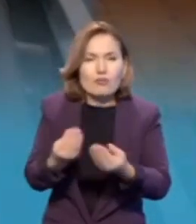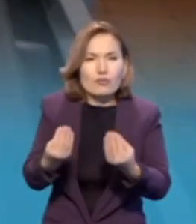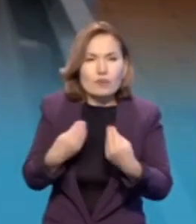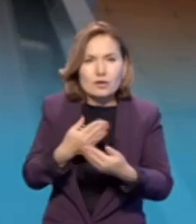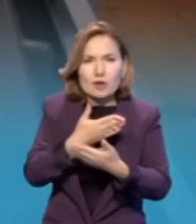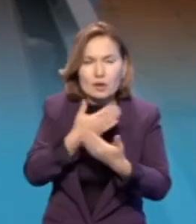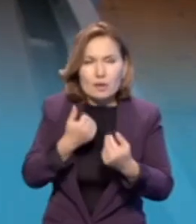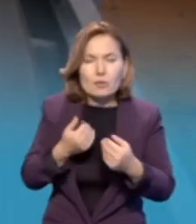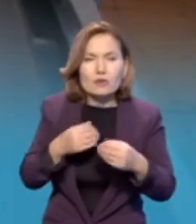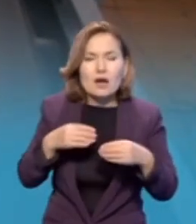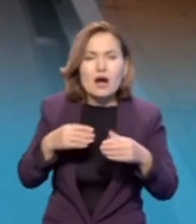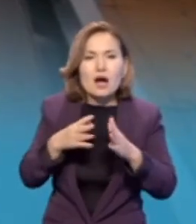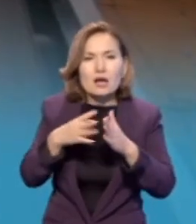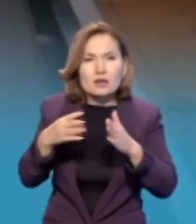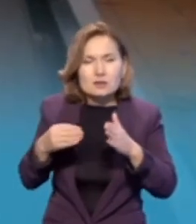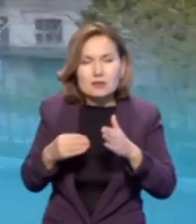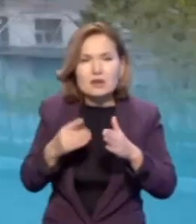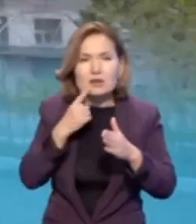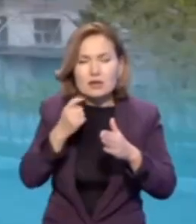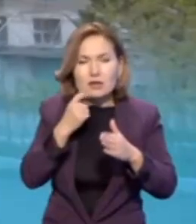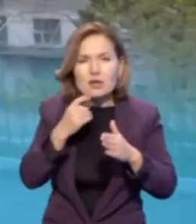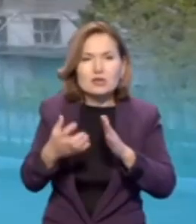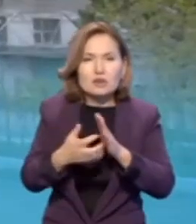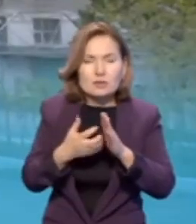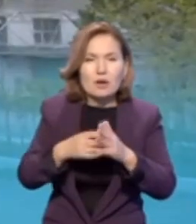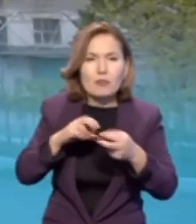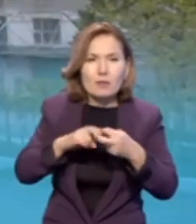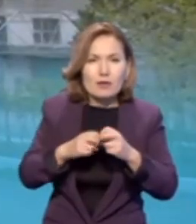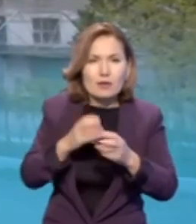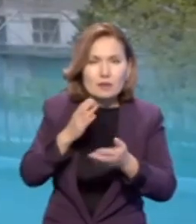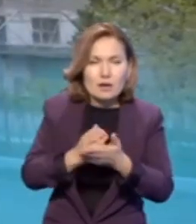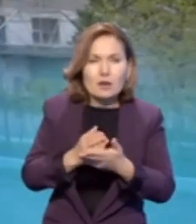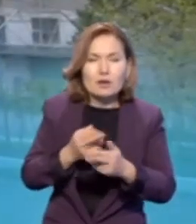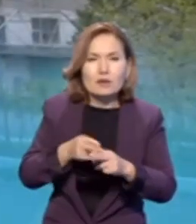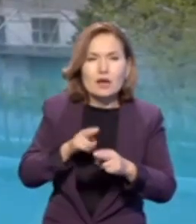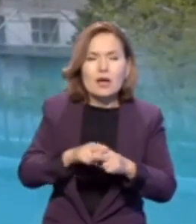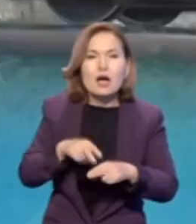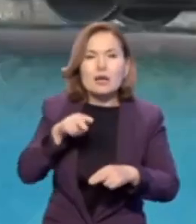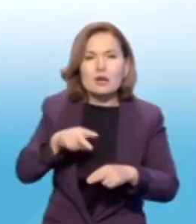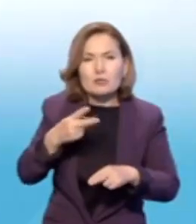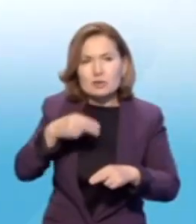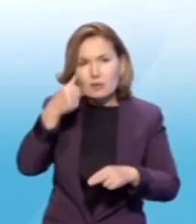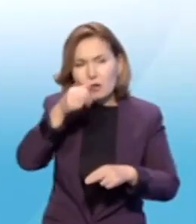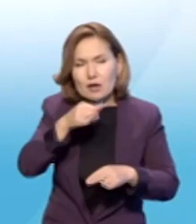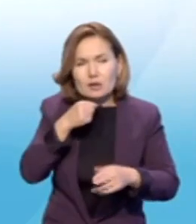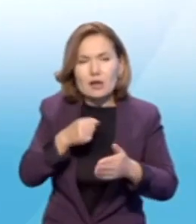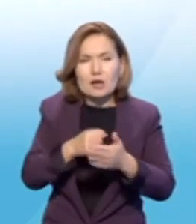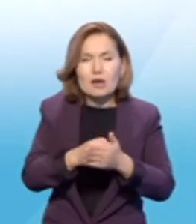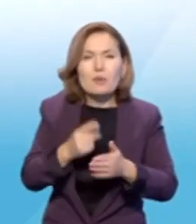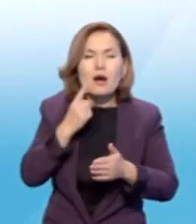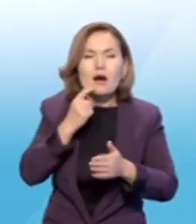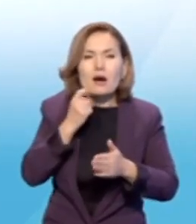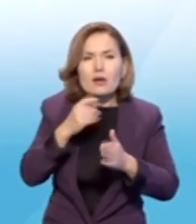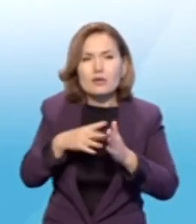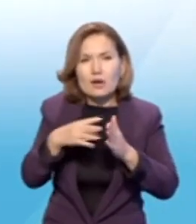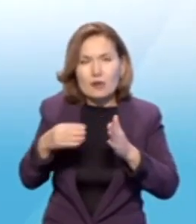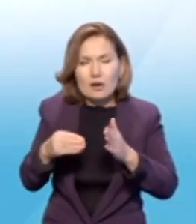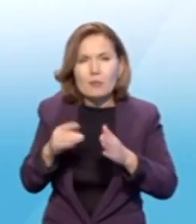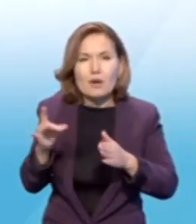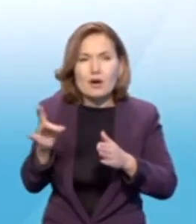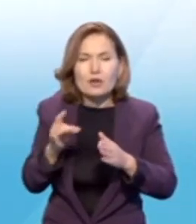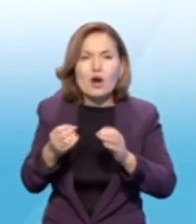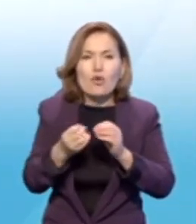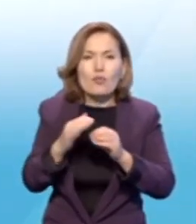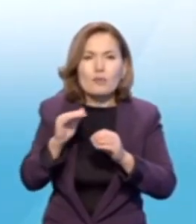өнім жетпегендіктен президенттік тапсырмасына байланысты 2026 жылға дейін біз қант қызылшасының көлемін 15